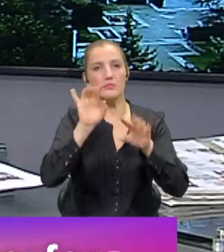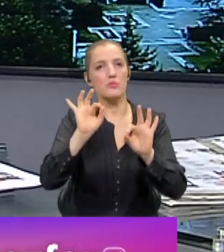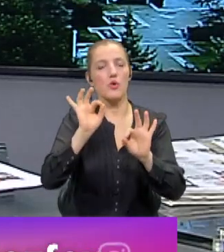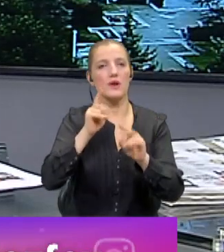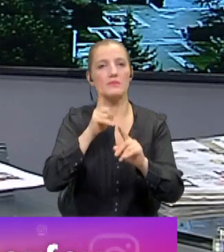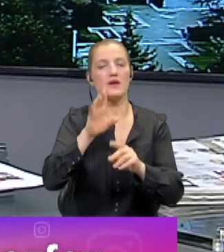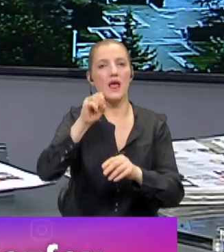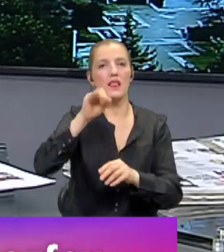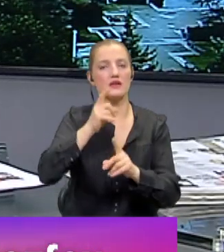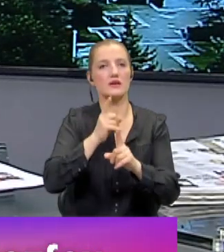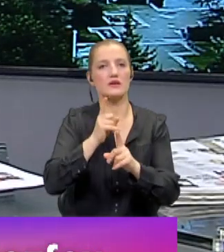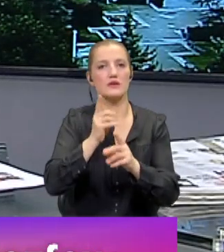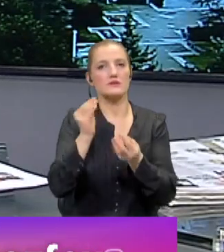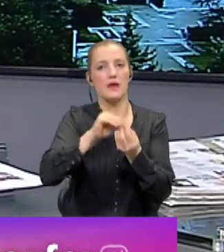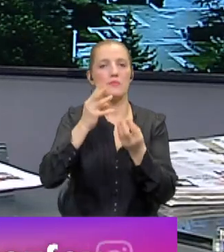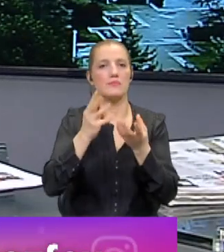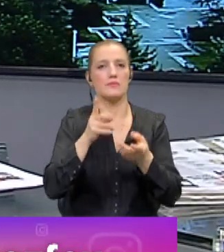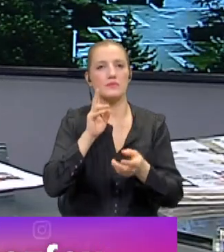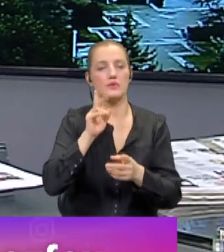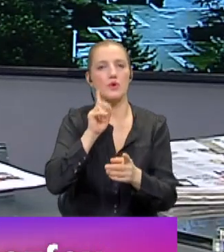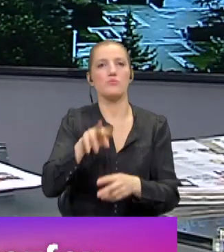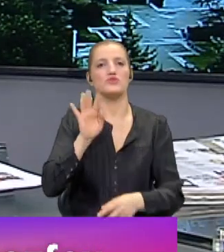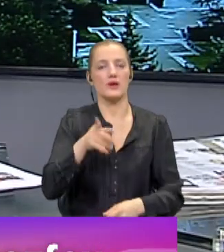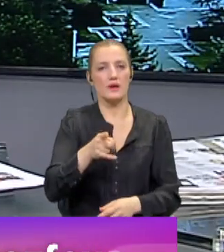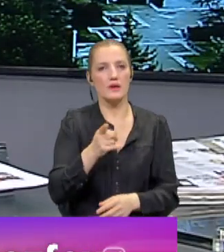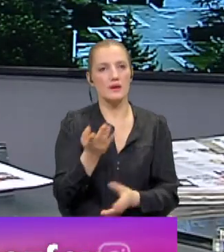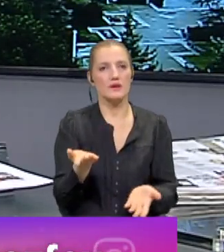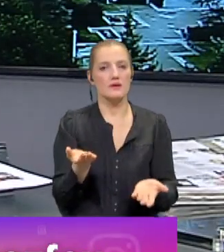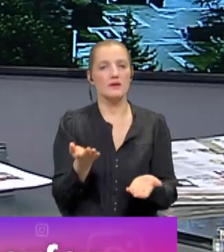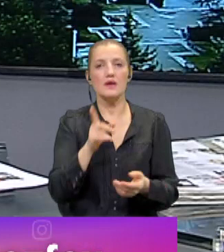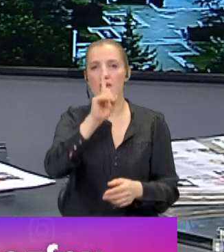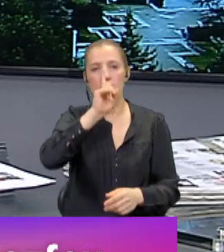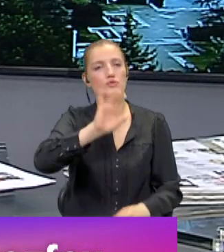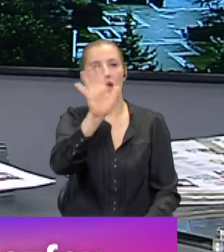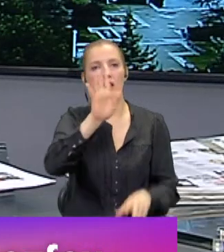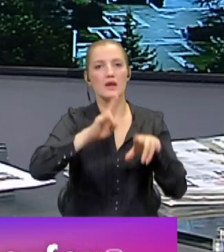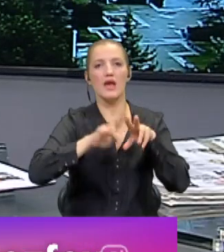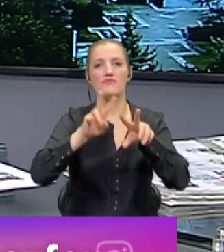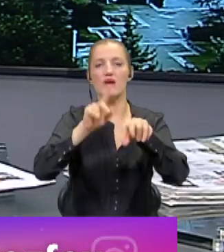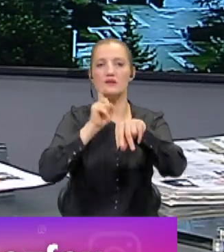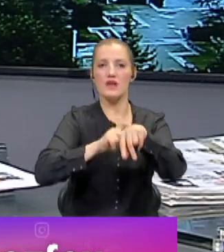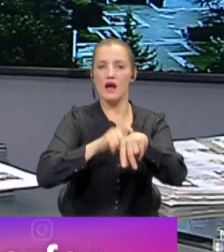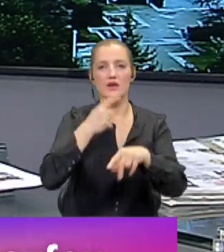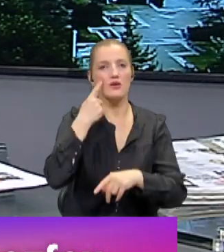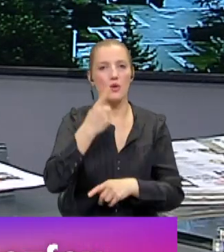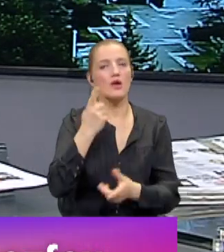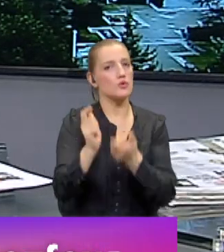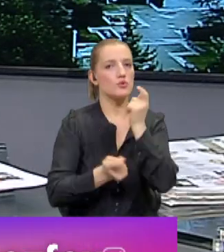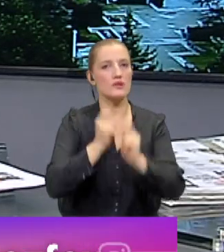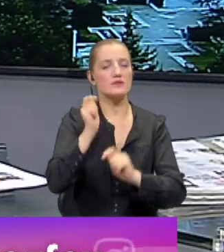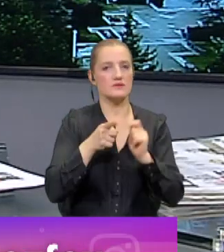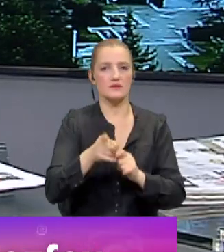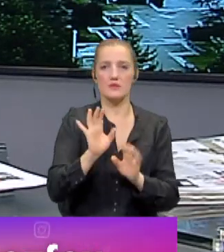bir elektrik faturası ile karşılaşmayacaksınız değil diyor ki ya eğer 150 kilovat saate kadar kullanırsanız